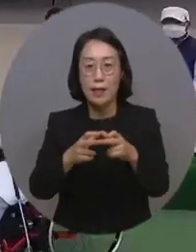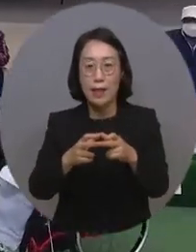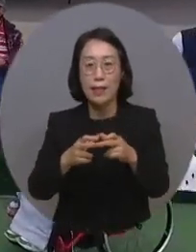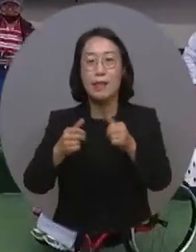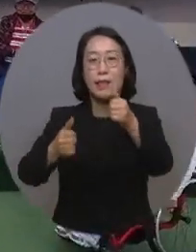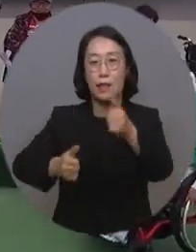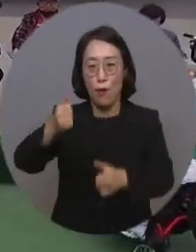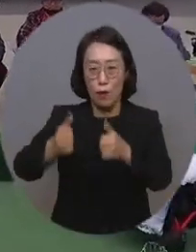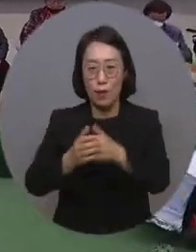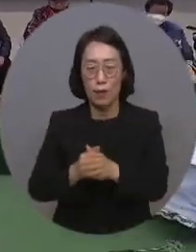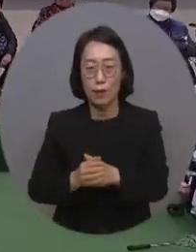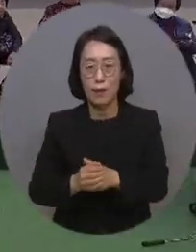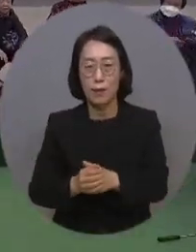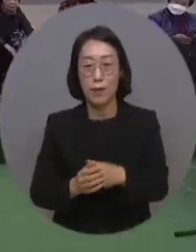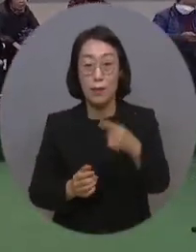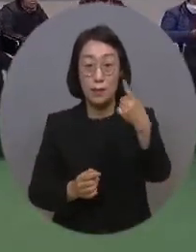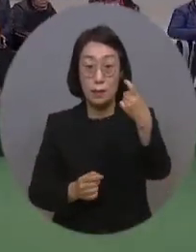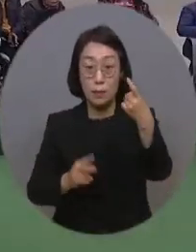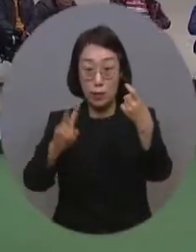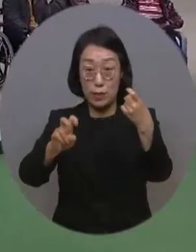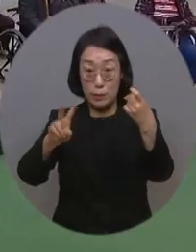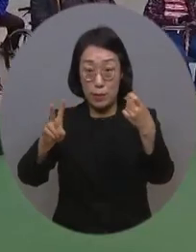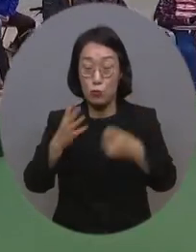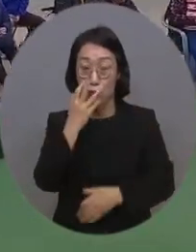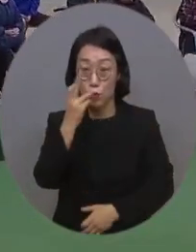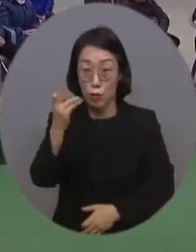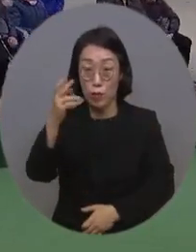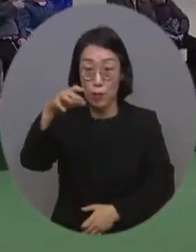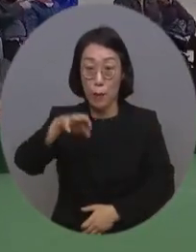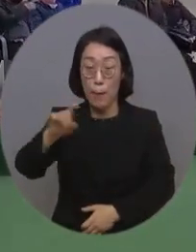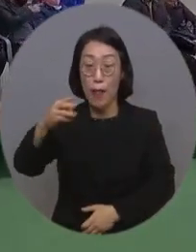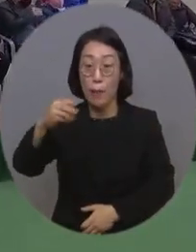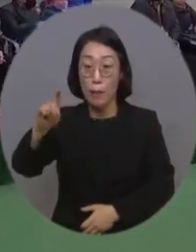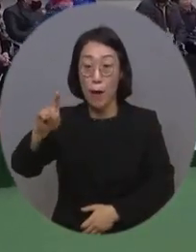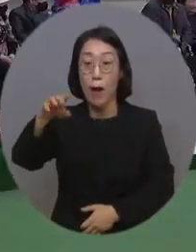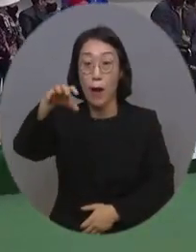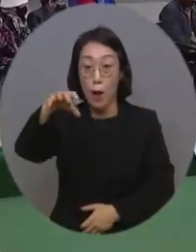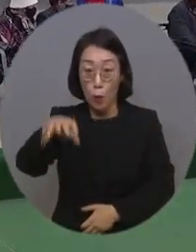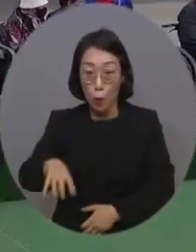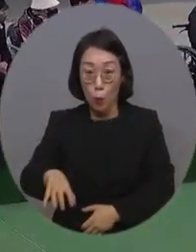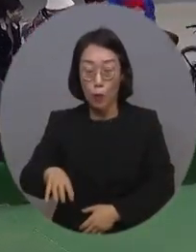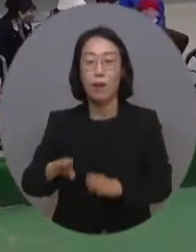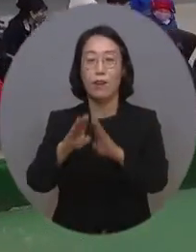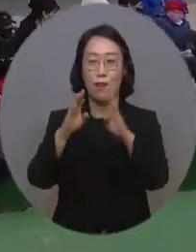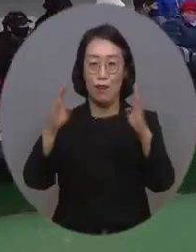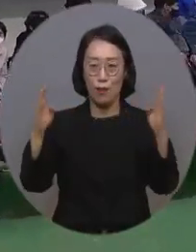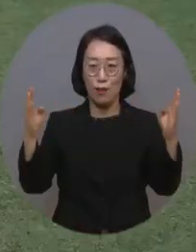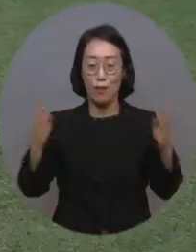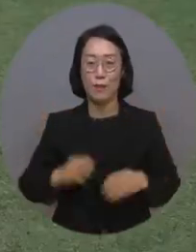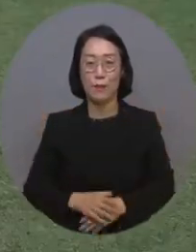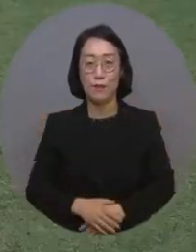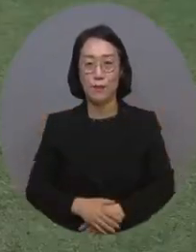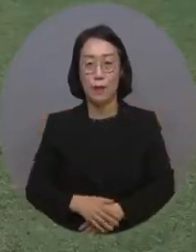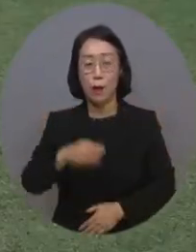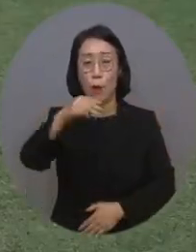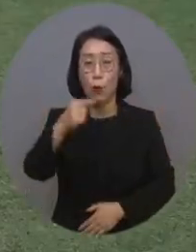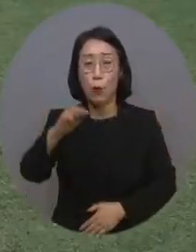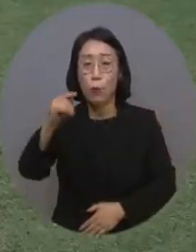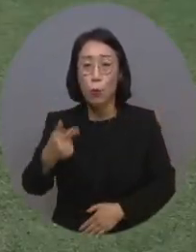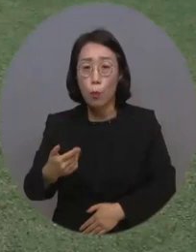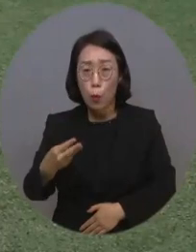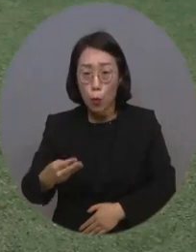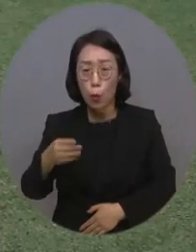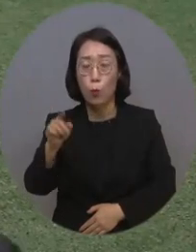롬볼대회가 지난 22일 순천시 팔마 장애인 롬볼구장에서 열렸습니다. 론볼은